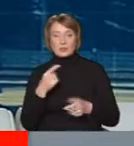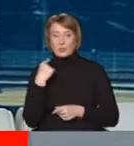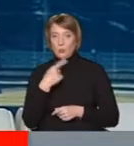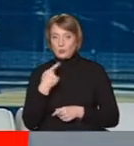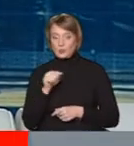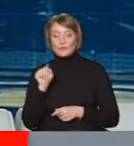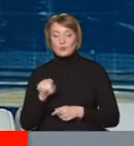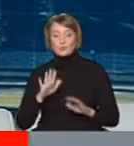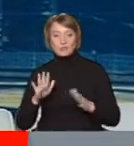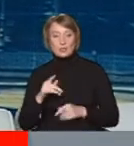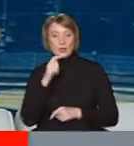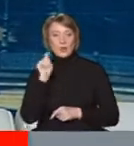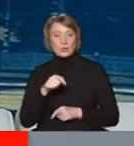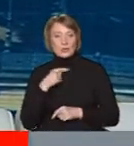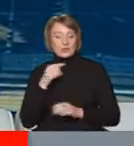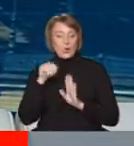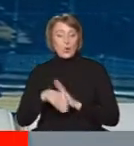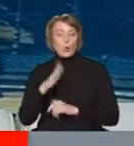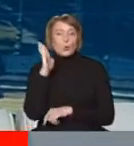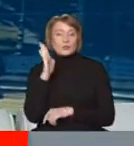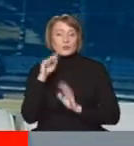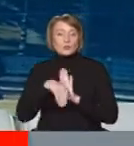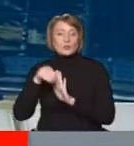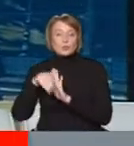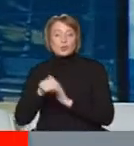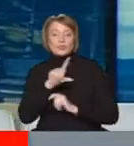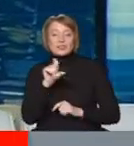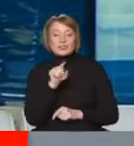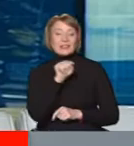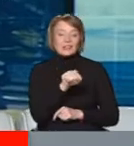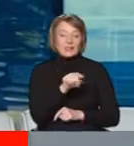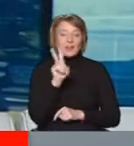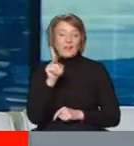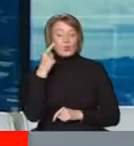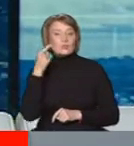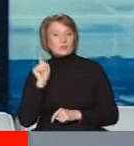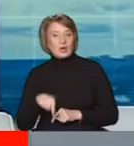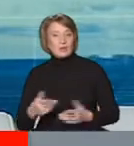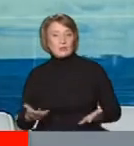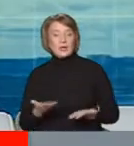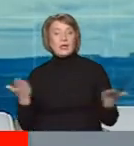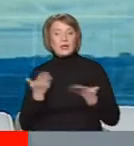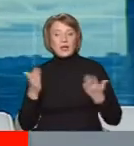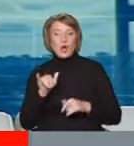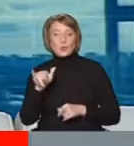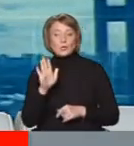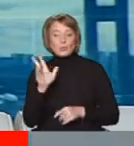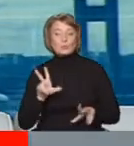але в той же час українці голосують виключно за тих, кого вони знають. І яка в них буде